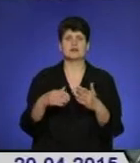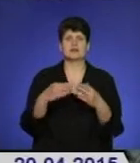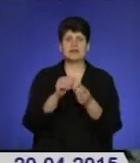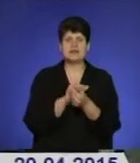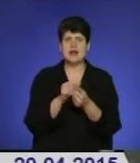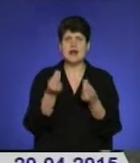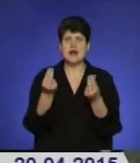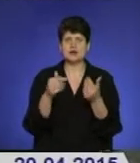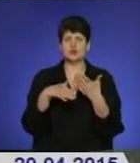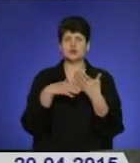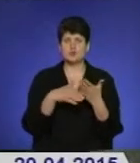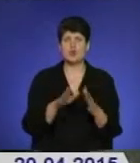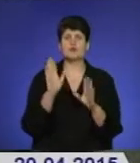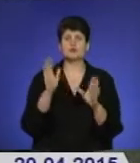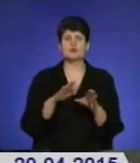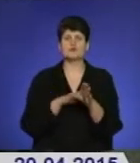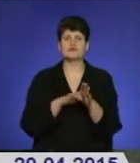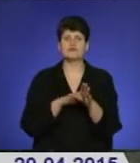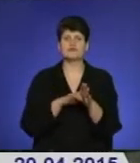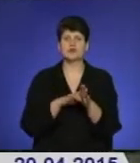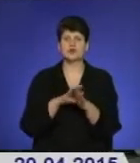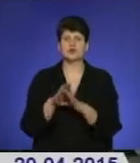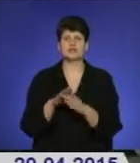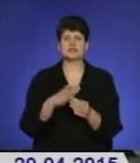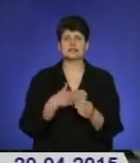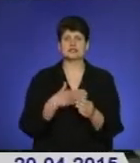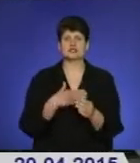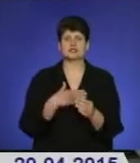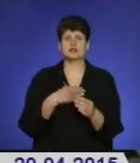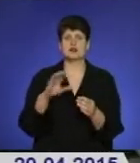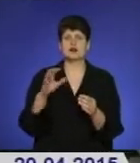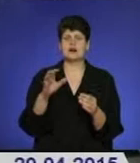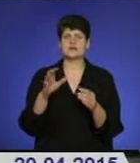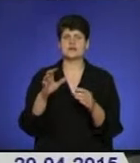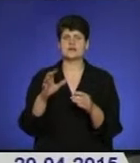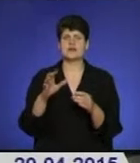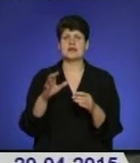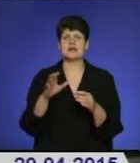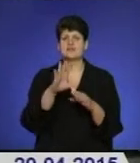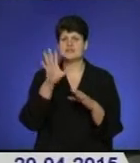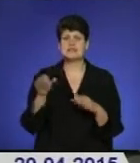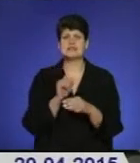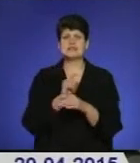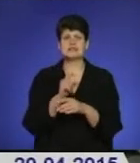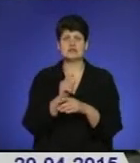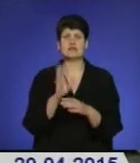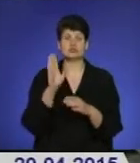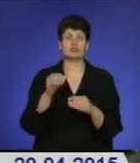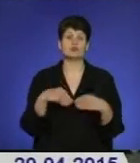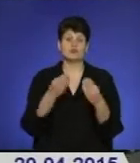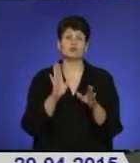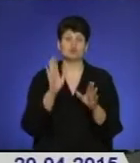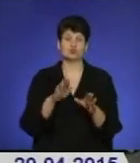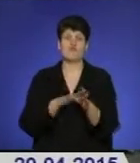матеріальну допомогу. Будемо виконувати наш кран в складі колони, і всі роботи, всі завдання, які будуть поставлені, вони